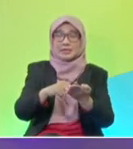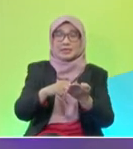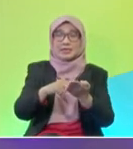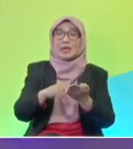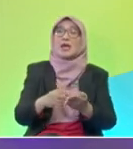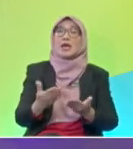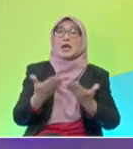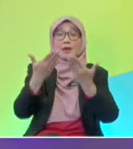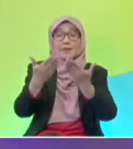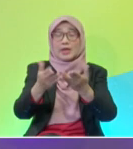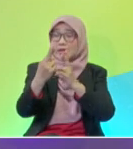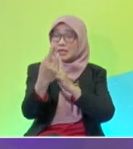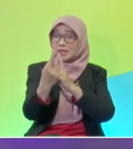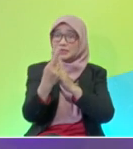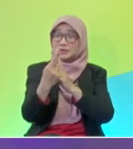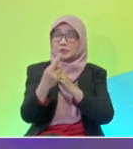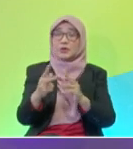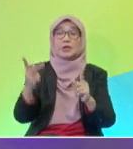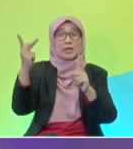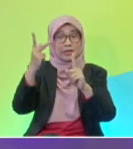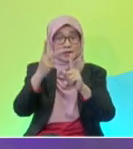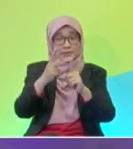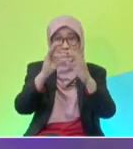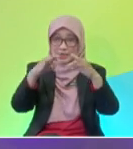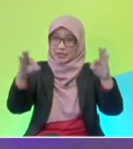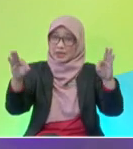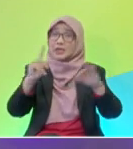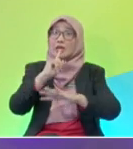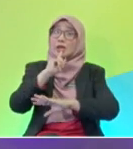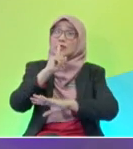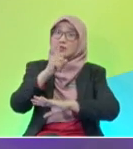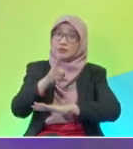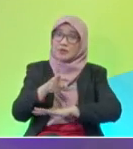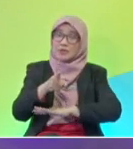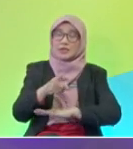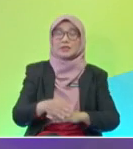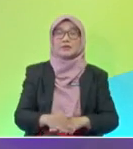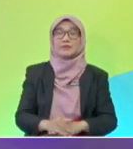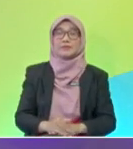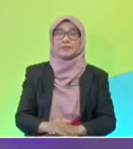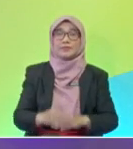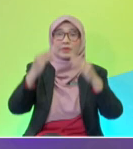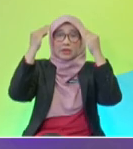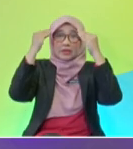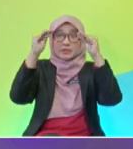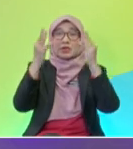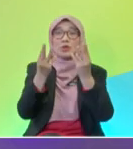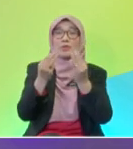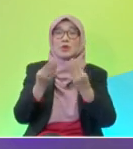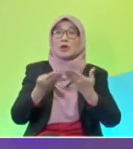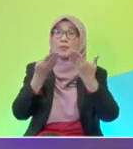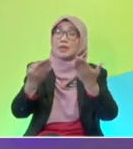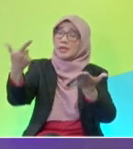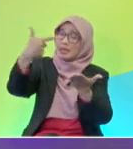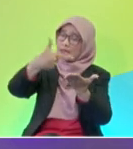respons terhadap ayat suruhan Cikgu rasakan Mira Cikgu nak beri lagi satu contohlah kepada murid